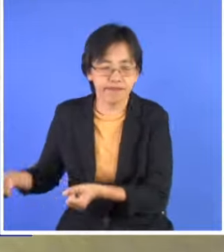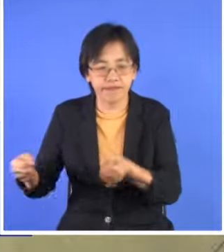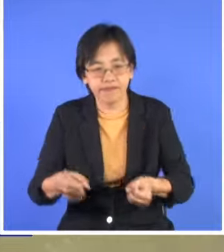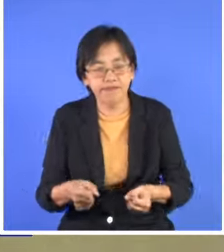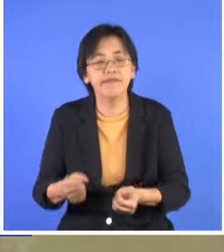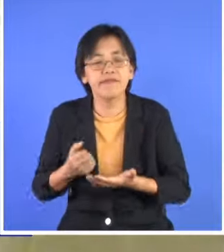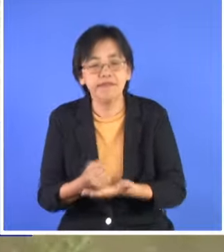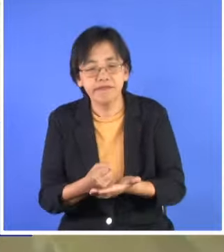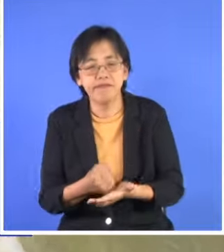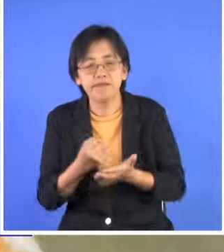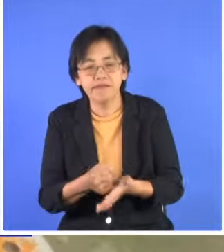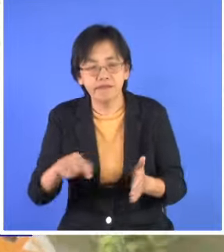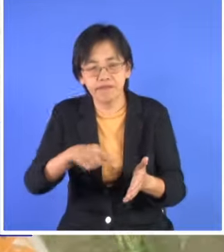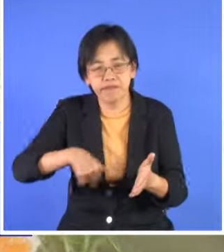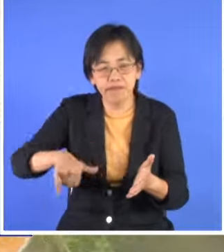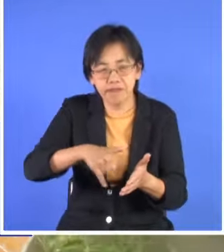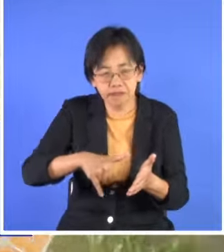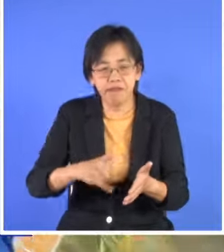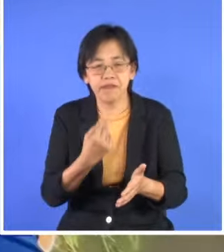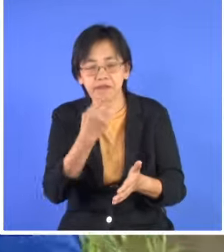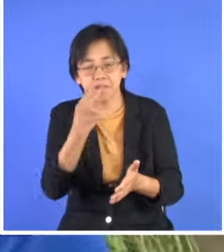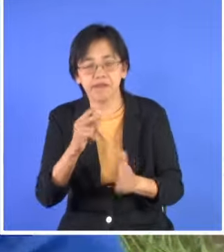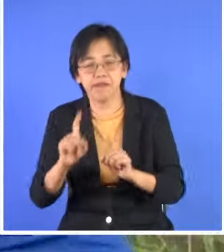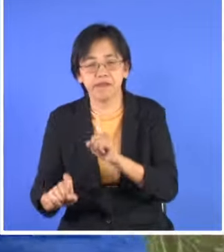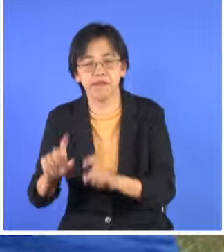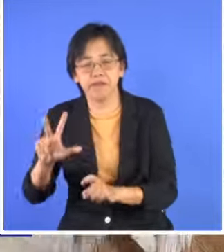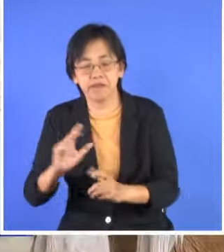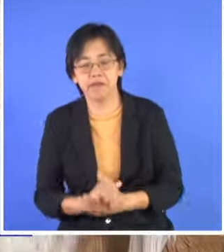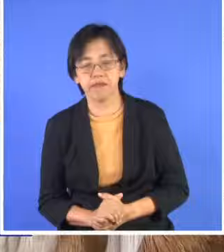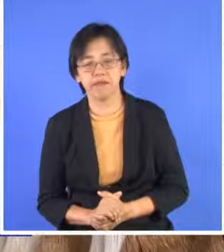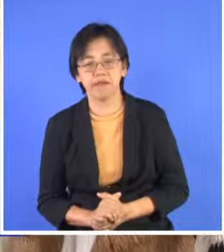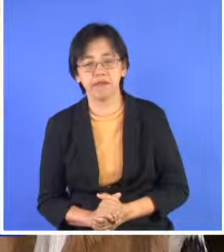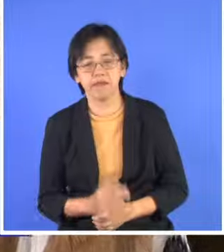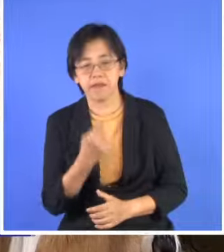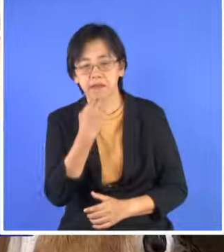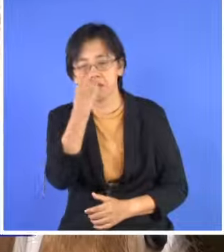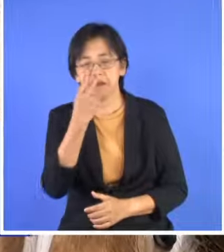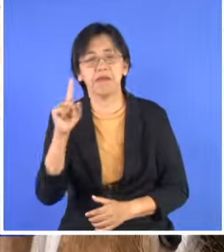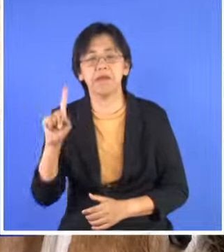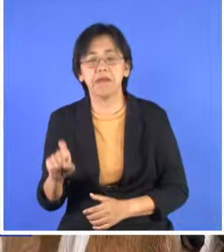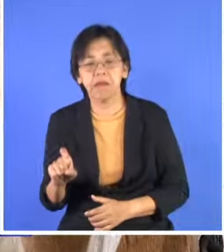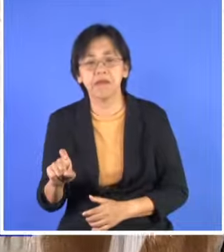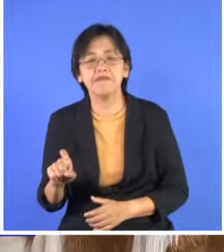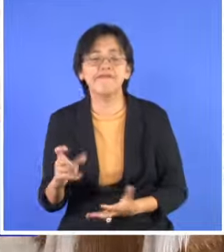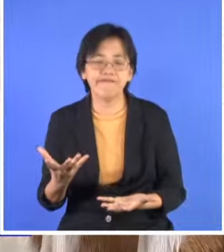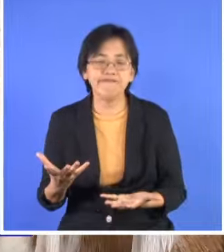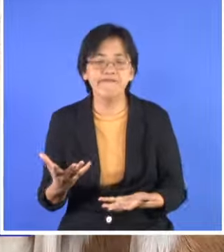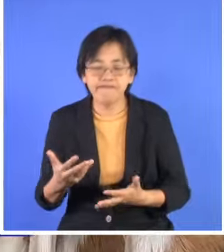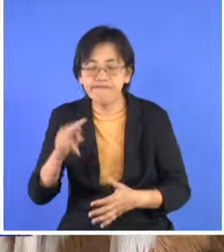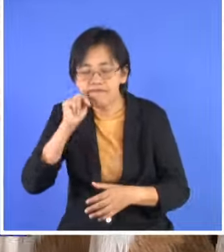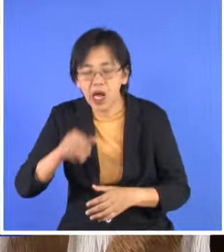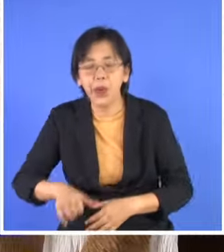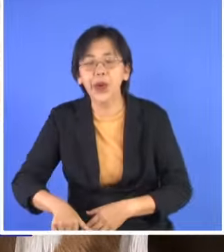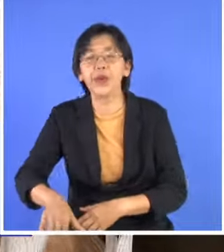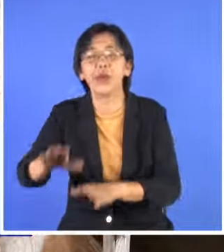ครับแม้ว่าจะช่วยมาได้หลายตัวแต่ก็มีแพะ 3ตัวนี้ตายส่วนแพะที่ที่ที่ตายนะครับแล้วก็ก็ก็ต้องปล่อยน้ำไป